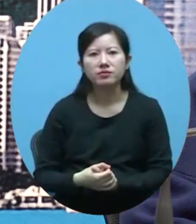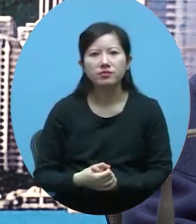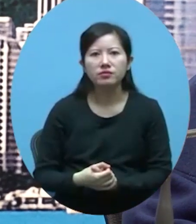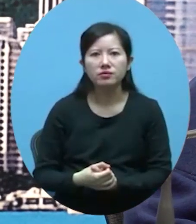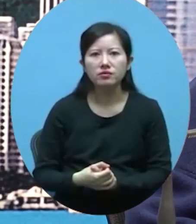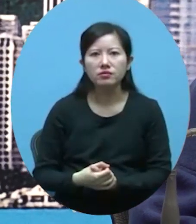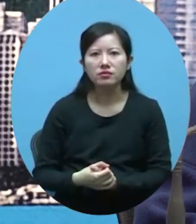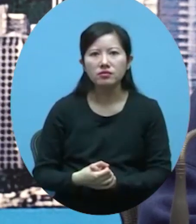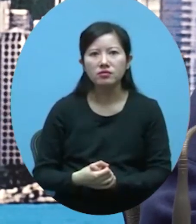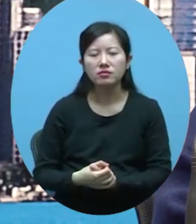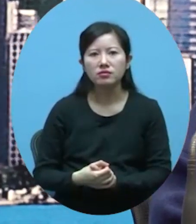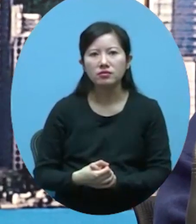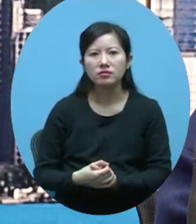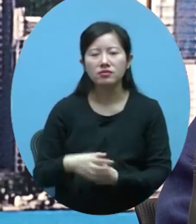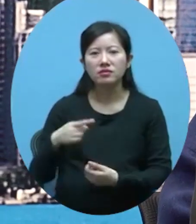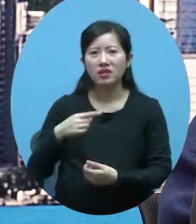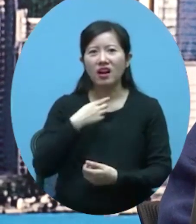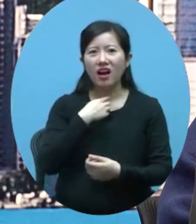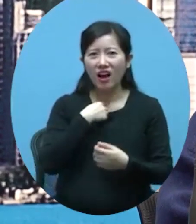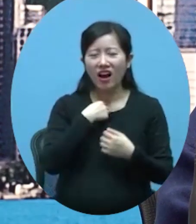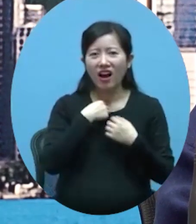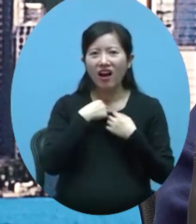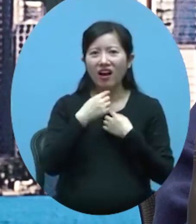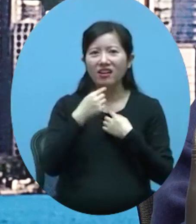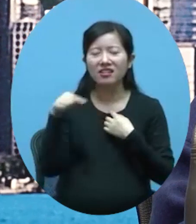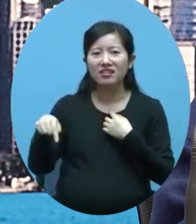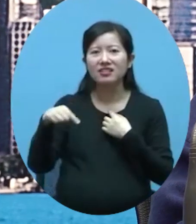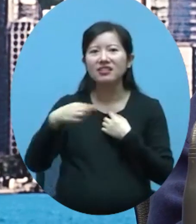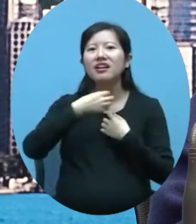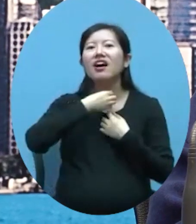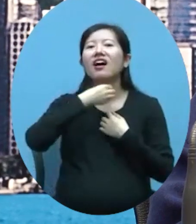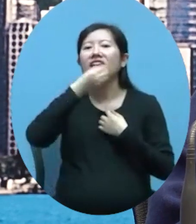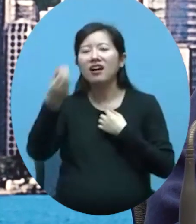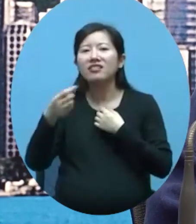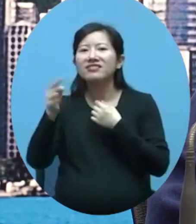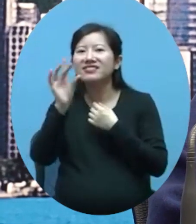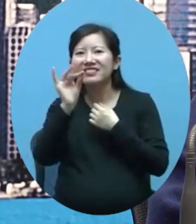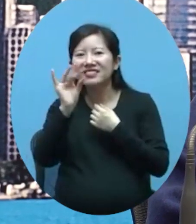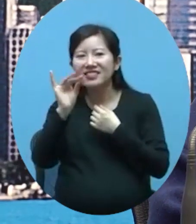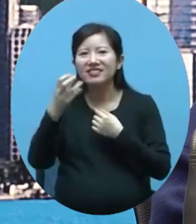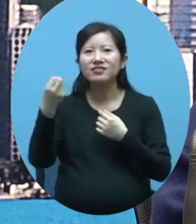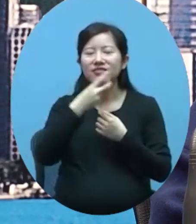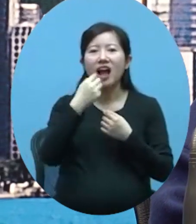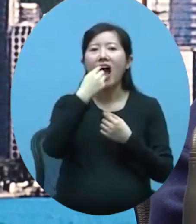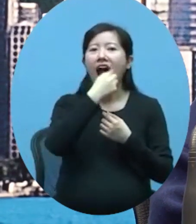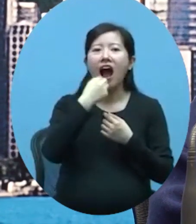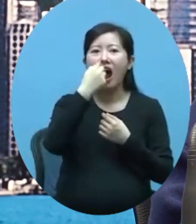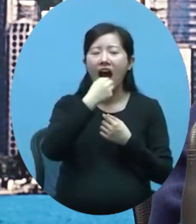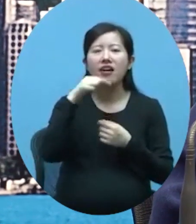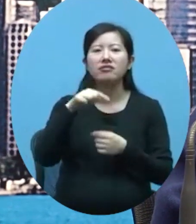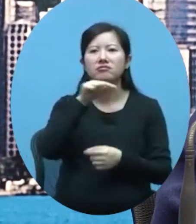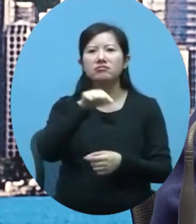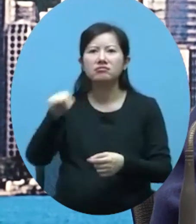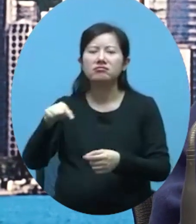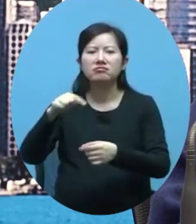上呼吸部的抽取的液加上后部的两次都是